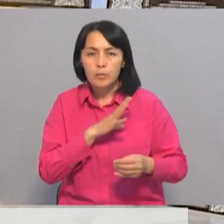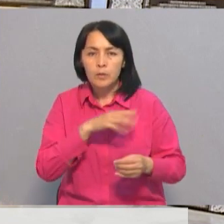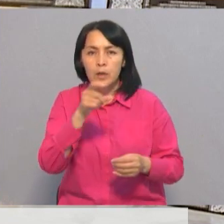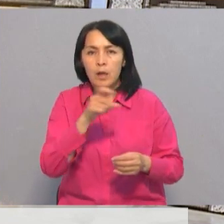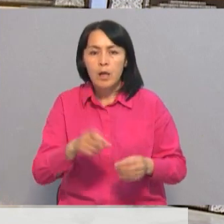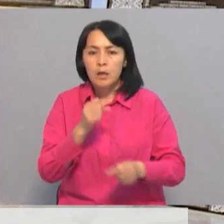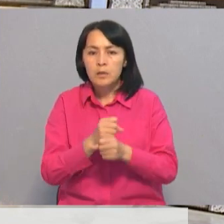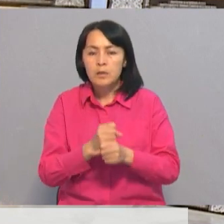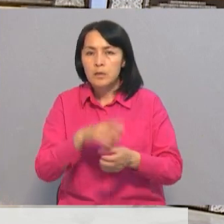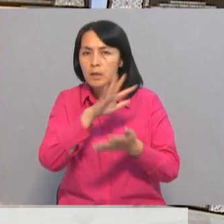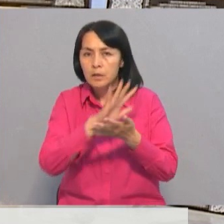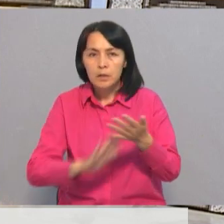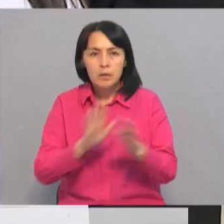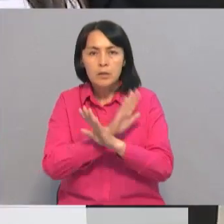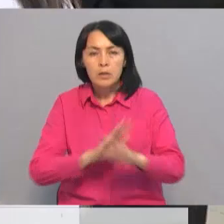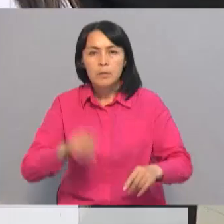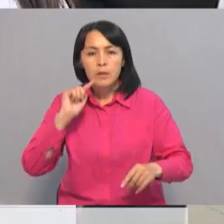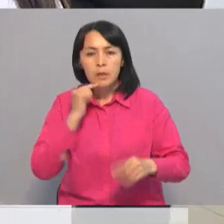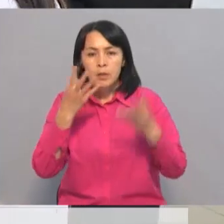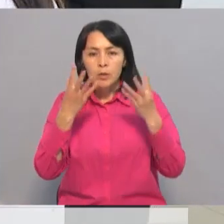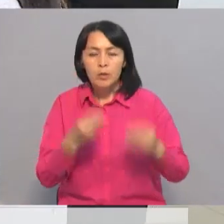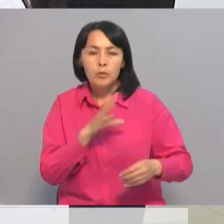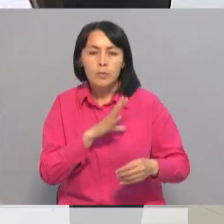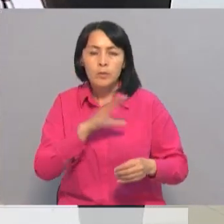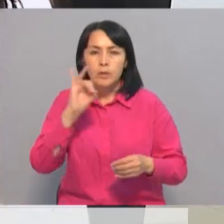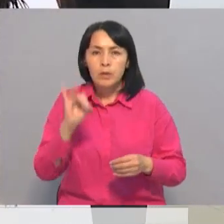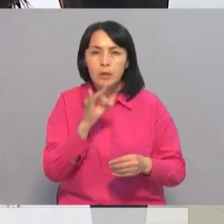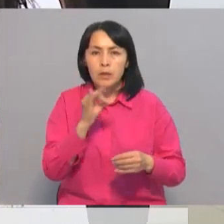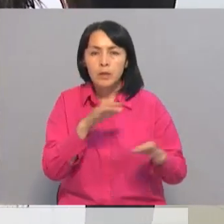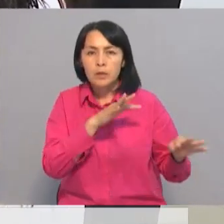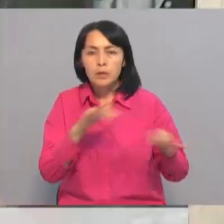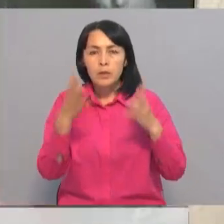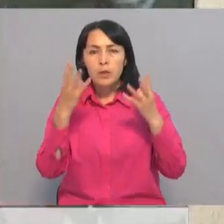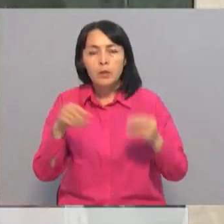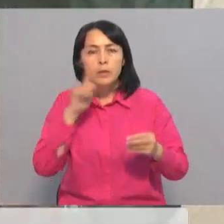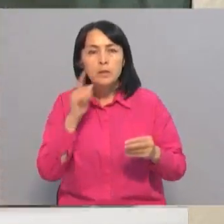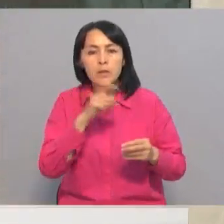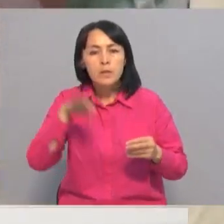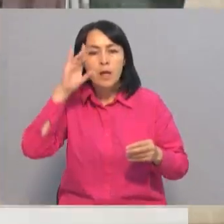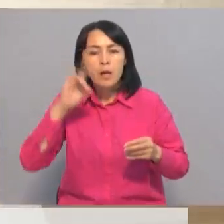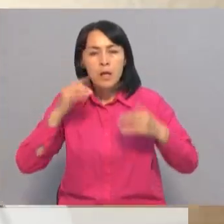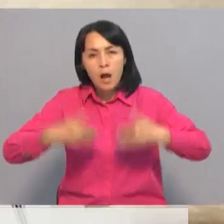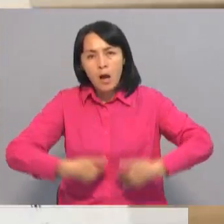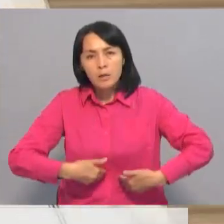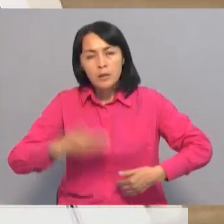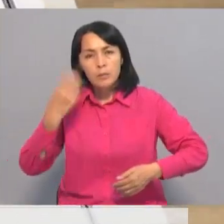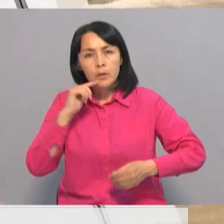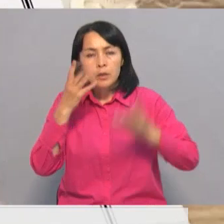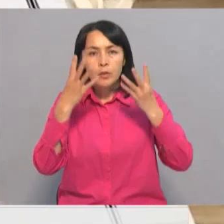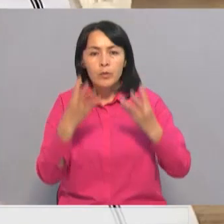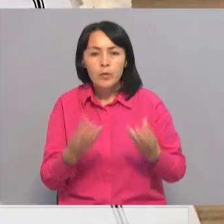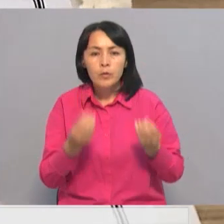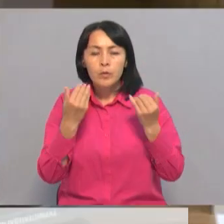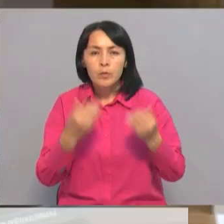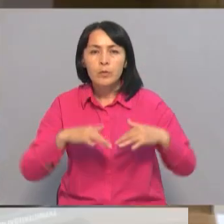жасалған кешірілмес қиянат еді. Бұл тарихи танымдық іс-шара барысында жастарға Қазақстандағы аштық пен қуғын сүргін саясаты және